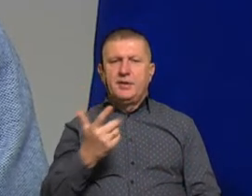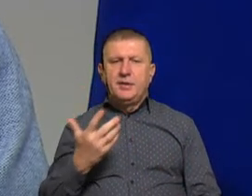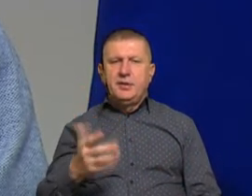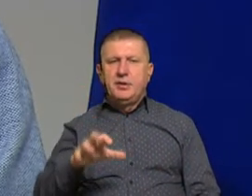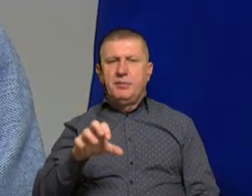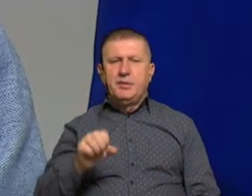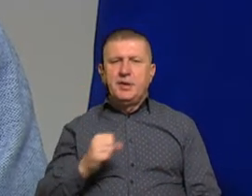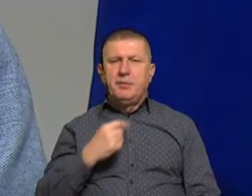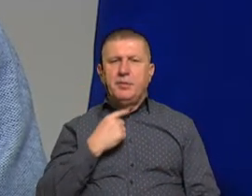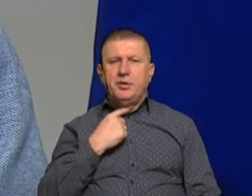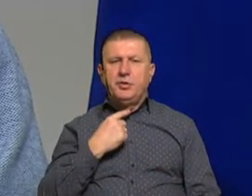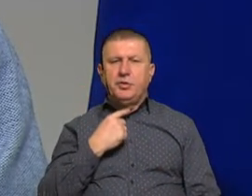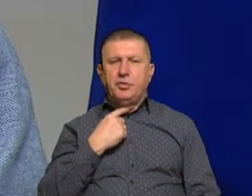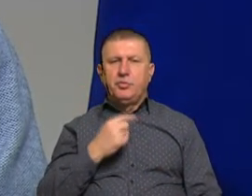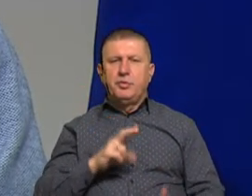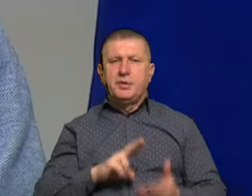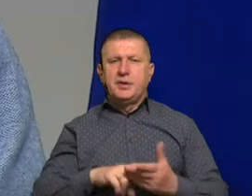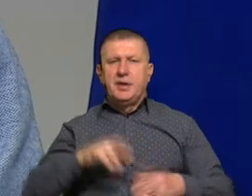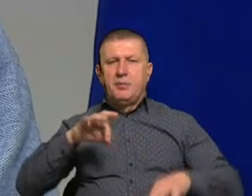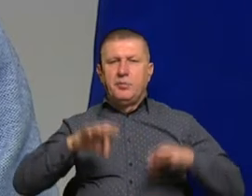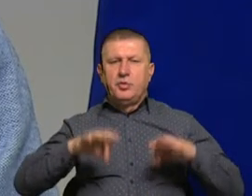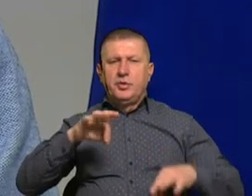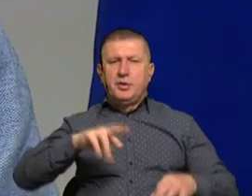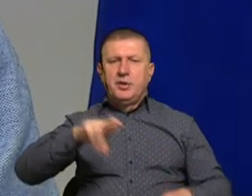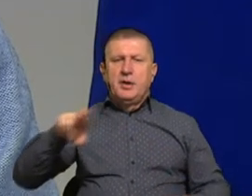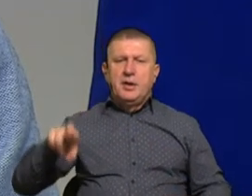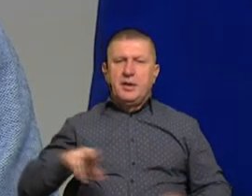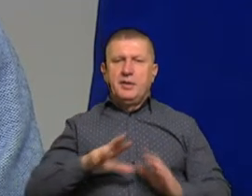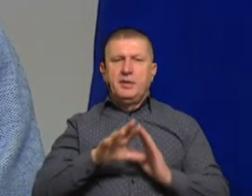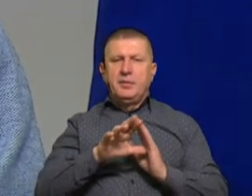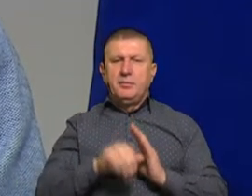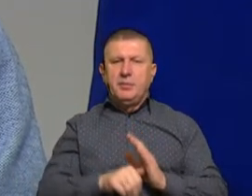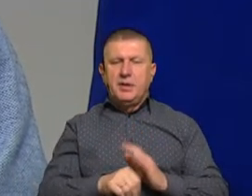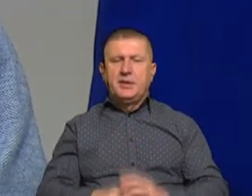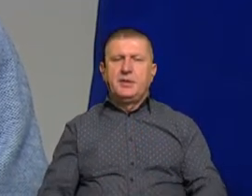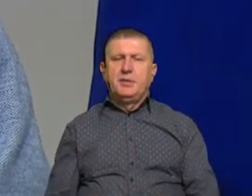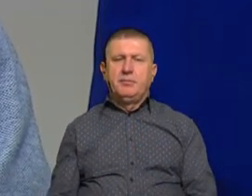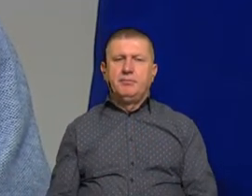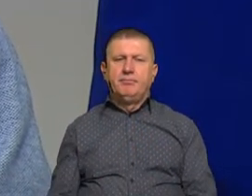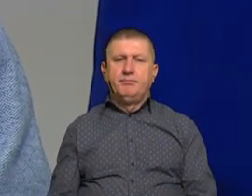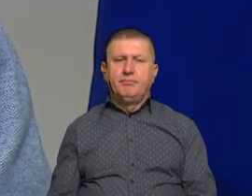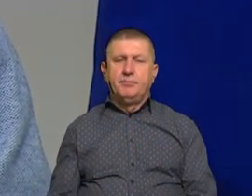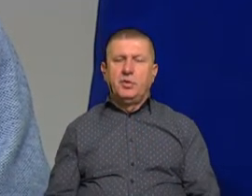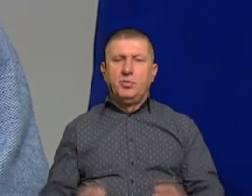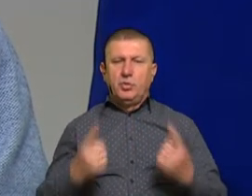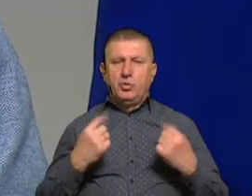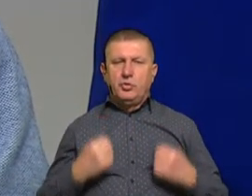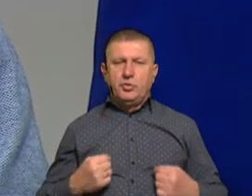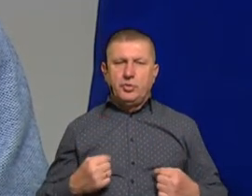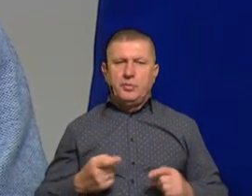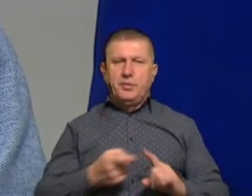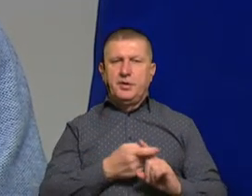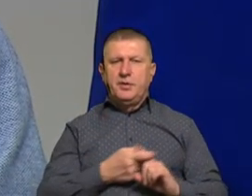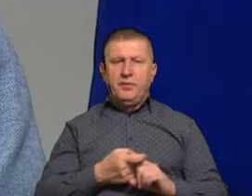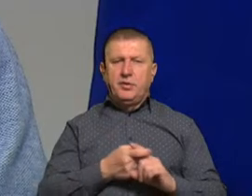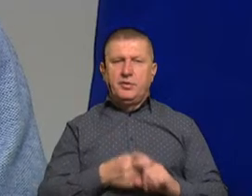zabrać głos na sesji Rady Miejskiej i niestety, ale osoby tutaj związane z fotelem prezydenta,